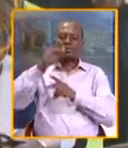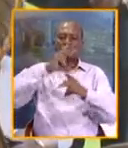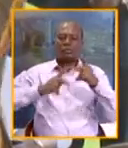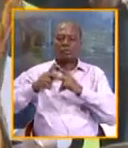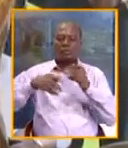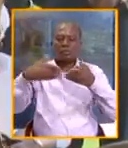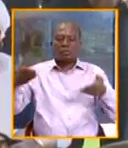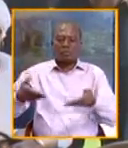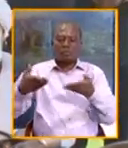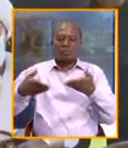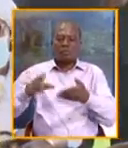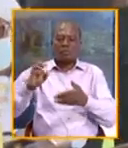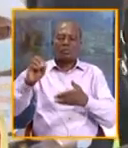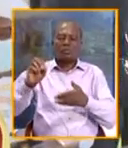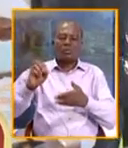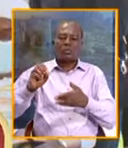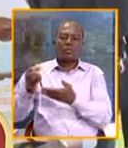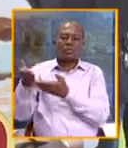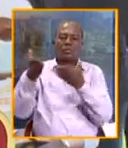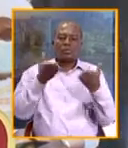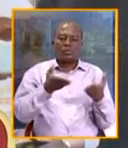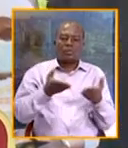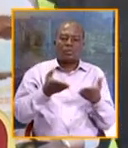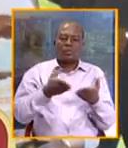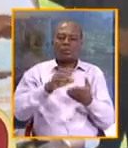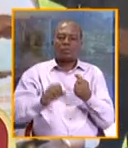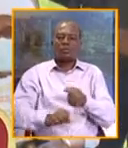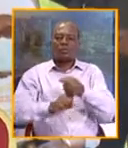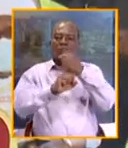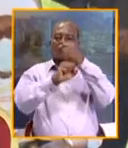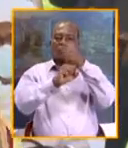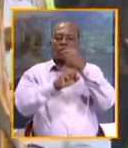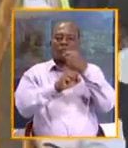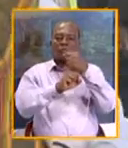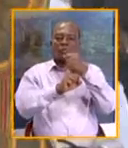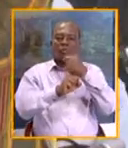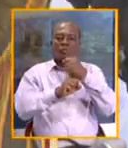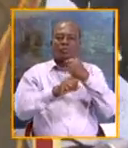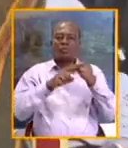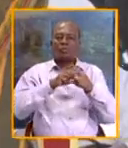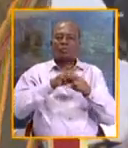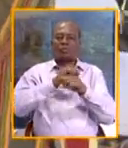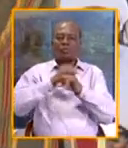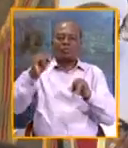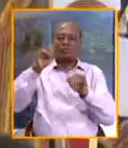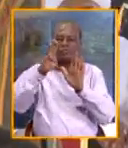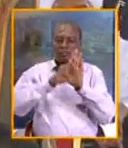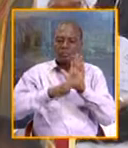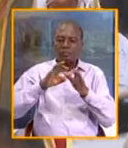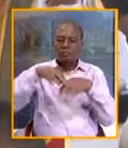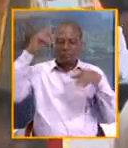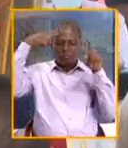sur la cendrée vous apporte son soutien indépendamment de leur fait que son parti